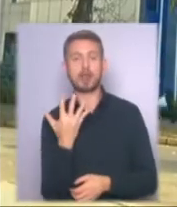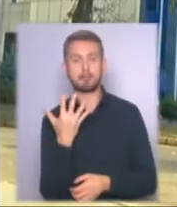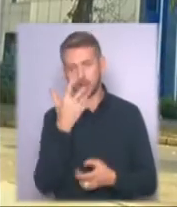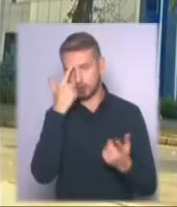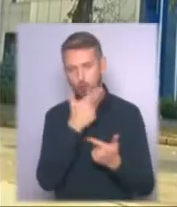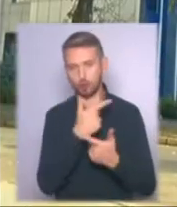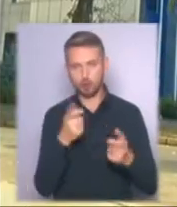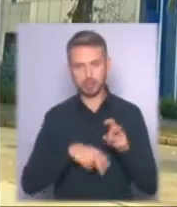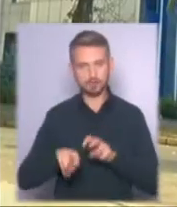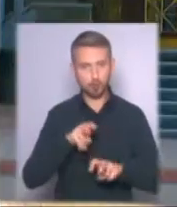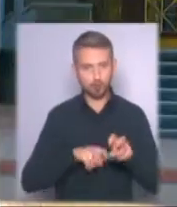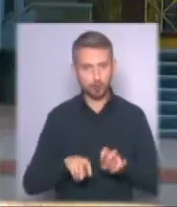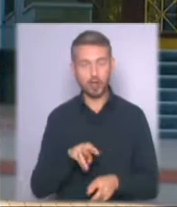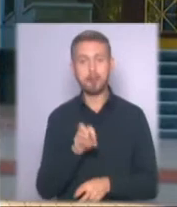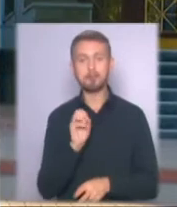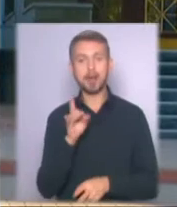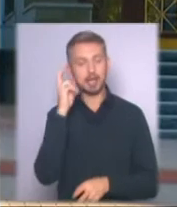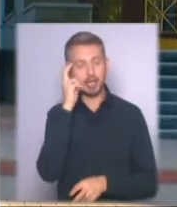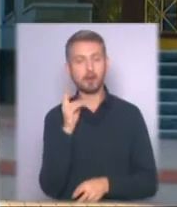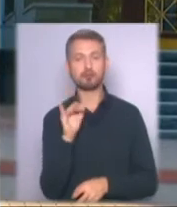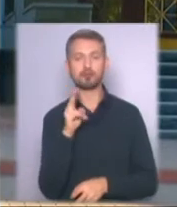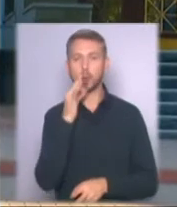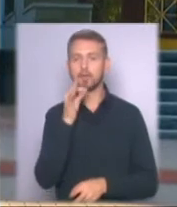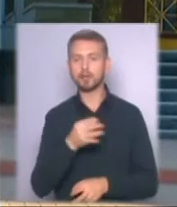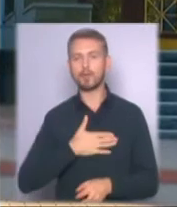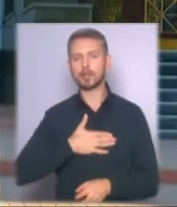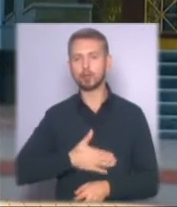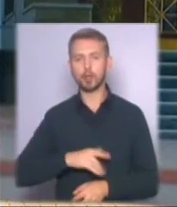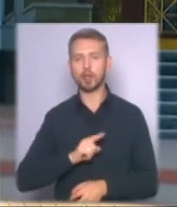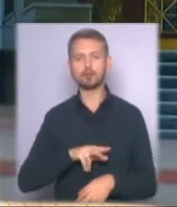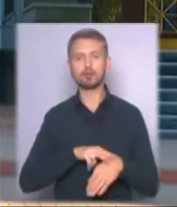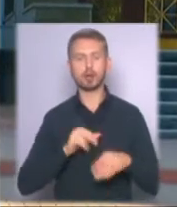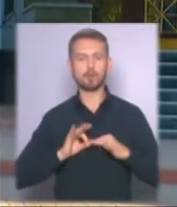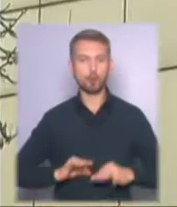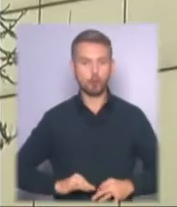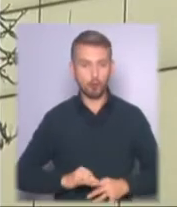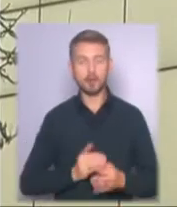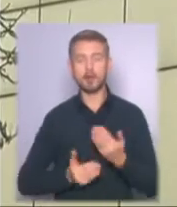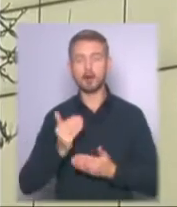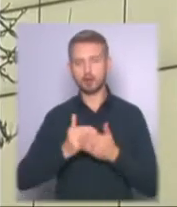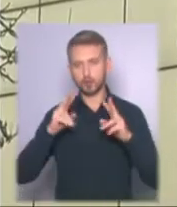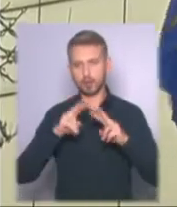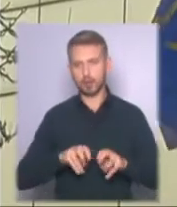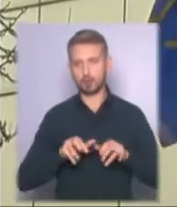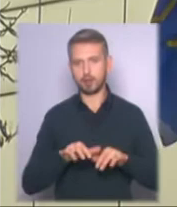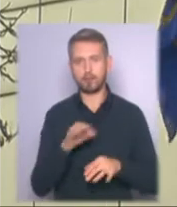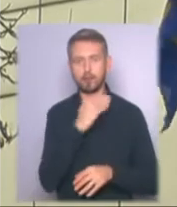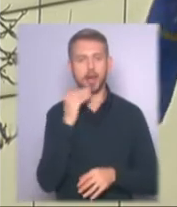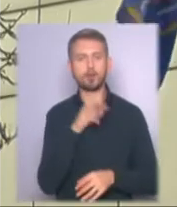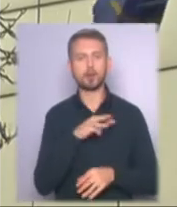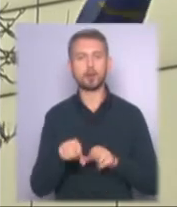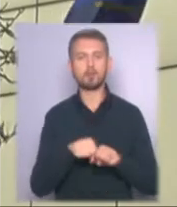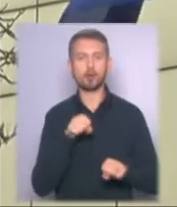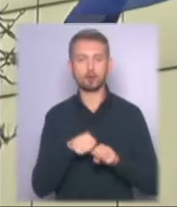у розшук. Мер столиці Віталій Кличко висловив задоволення, що правоохоронці нарешті розглядають справу про багатомільйонні порушення